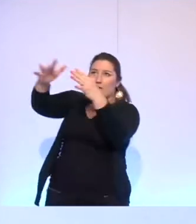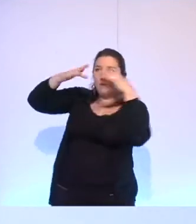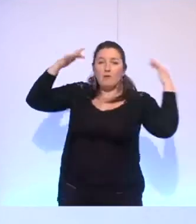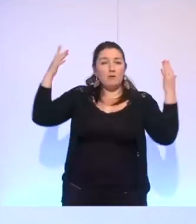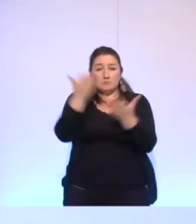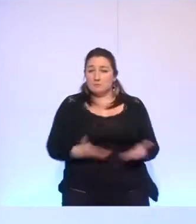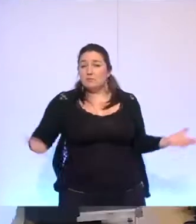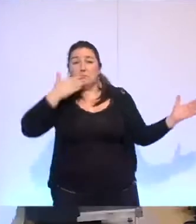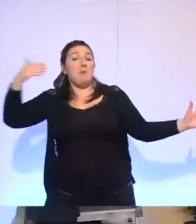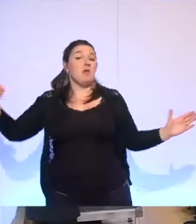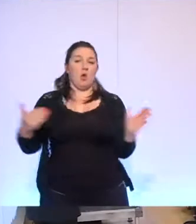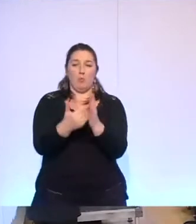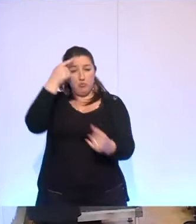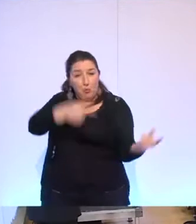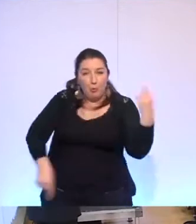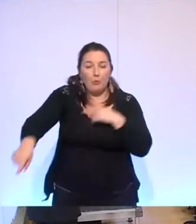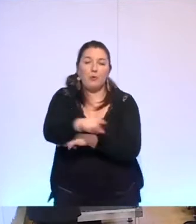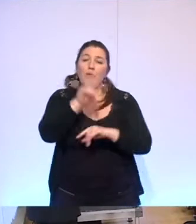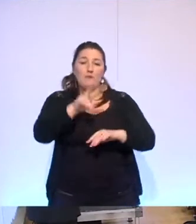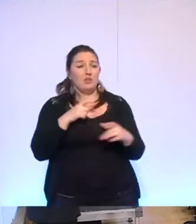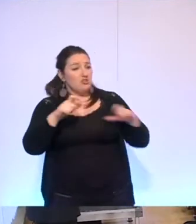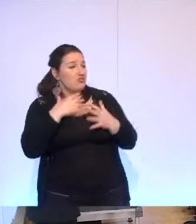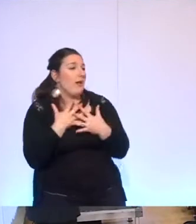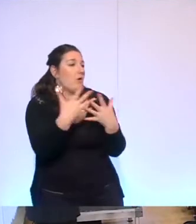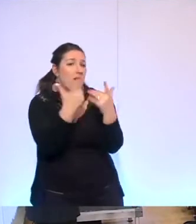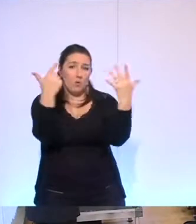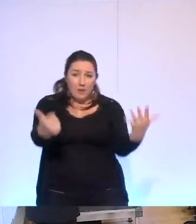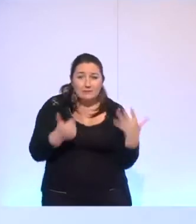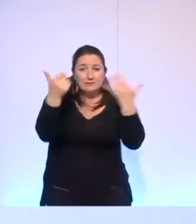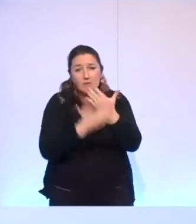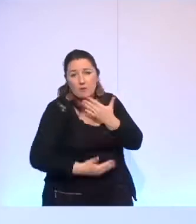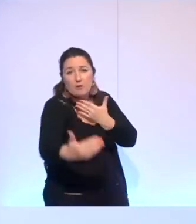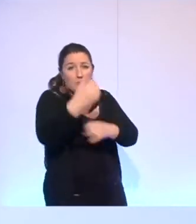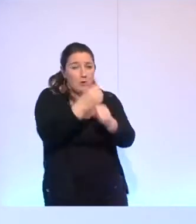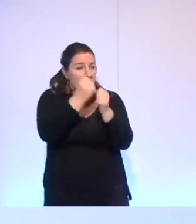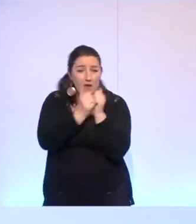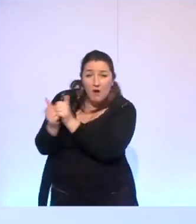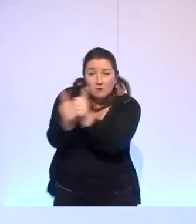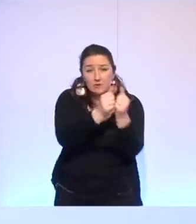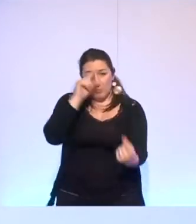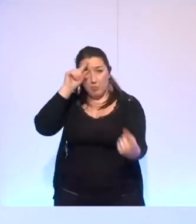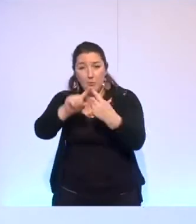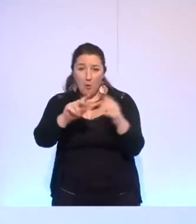6 ans, mes chers collègues, pour travailler ensemble dans l'intérêt de Grenoble. Certes, nous avons eu des débats